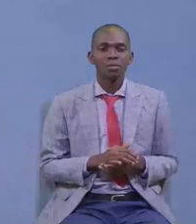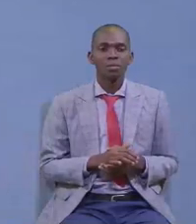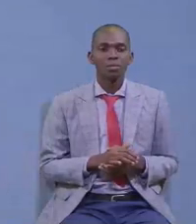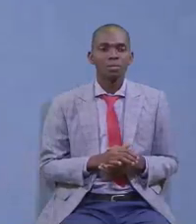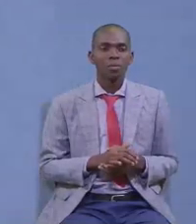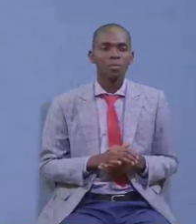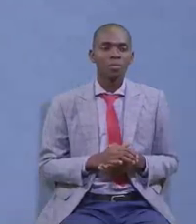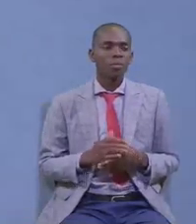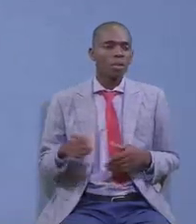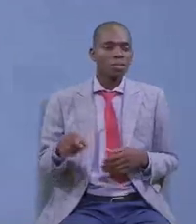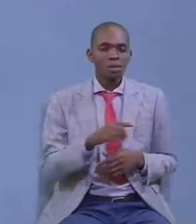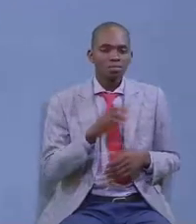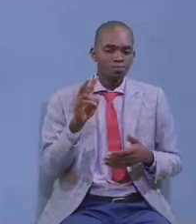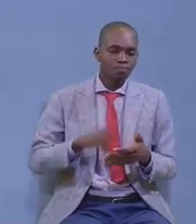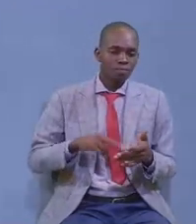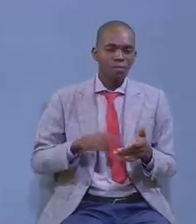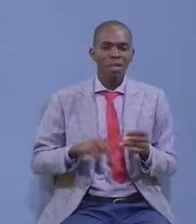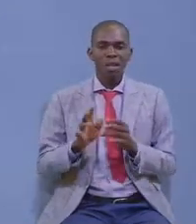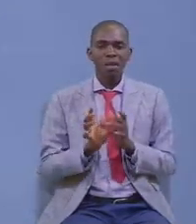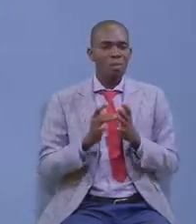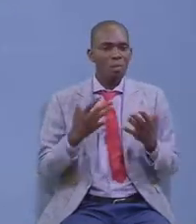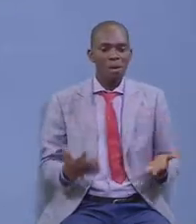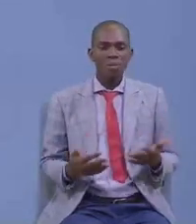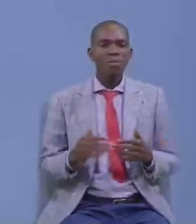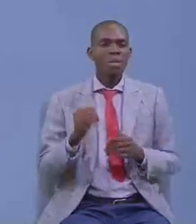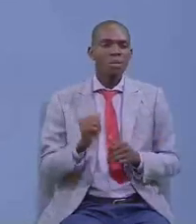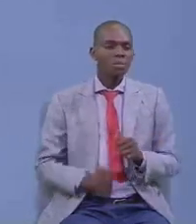Ils examinaient les Écritures chaque jour.